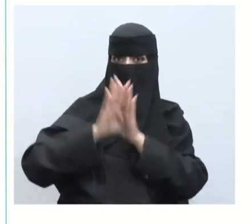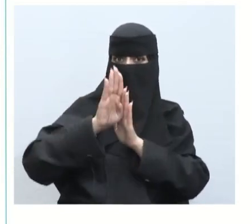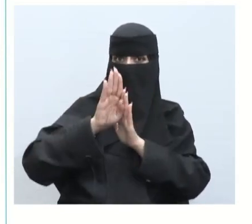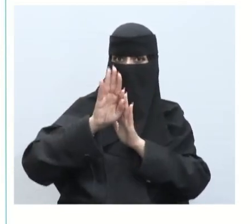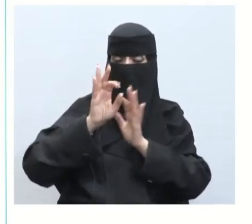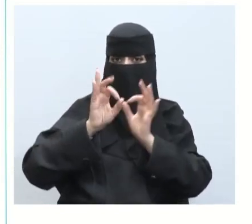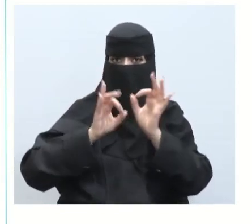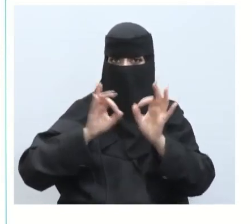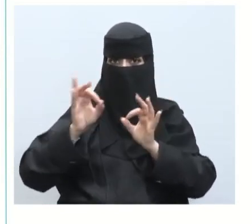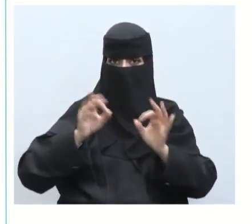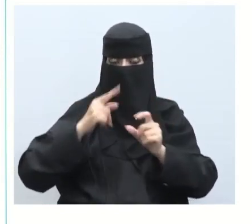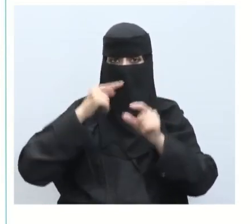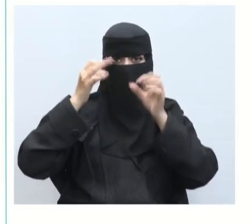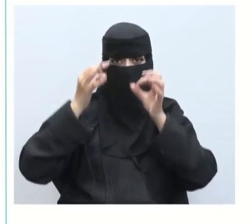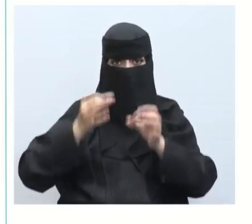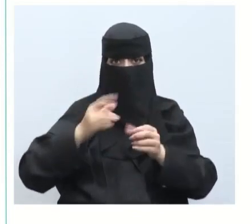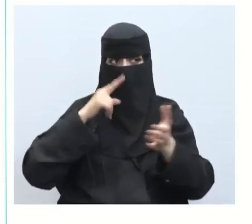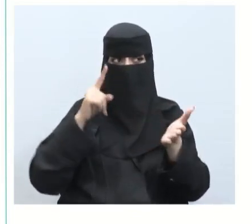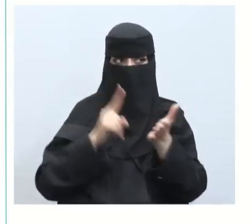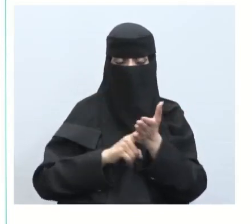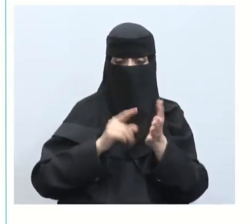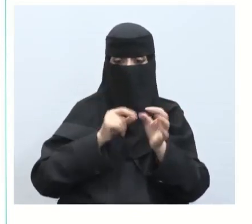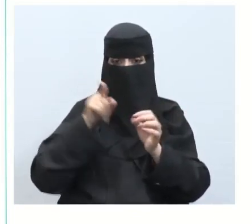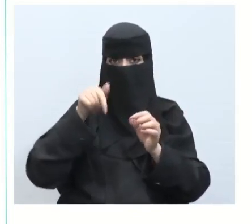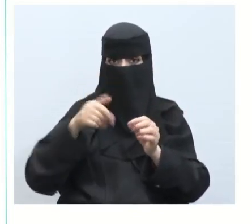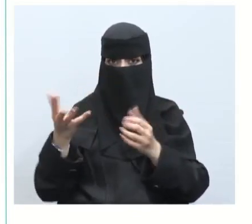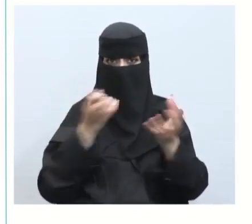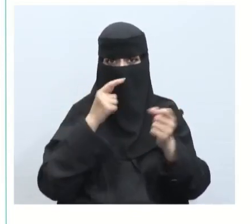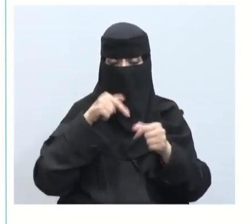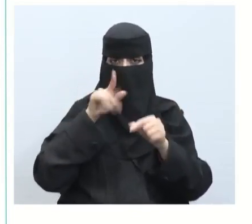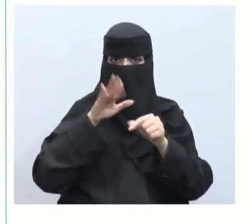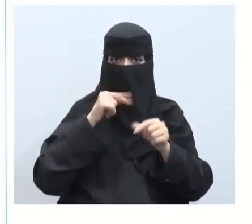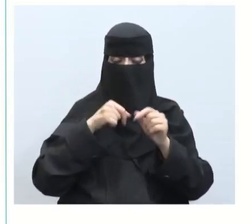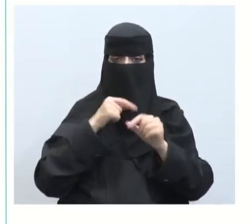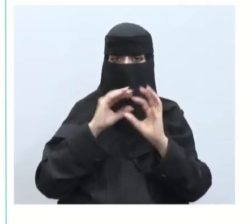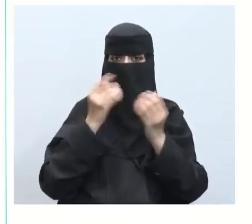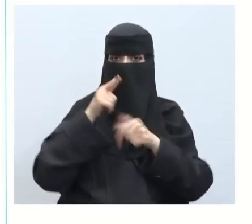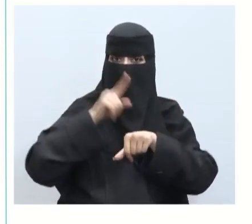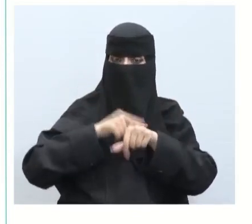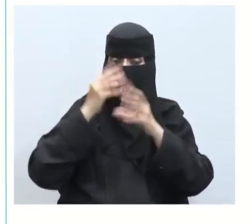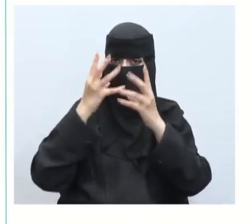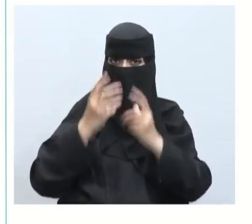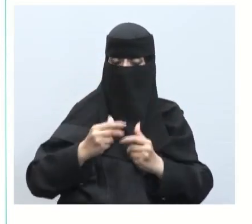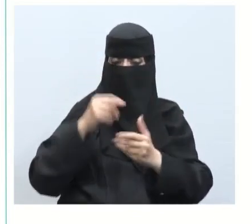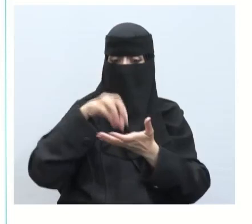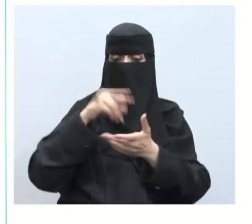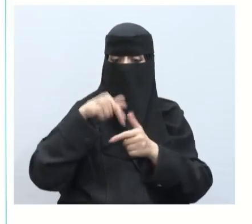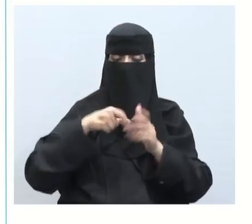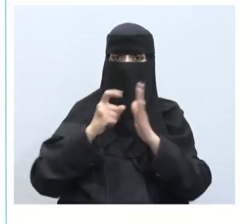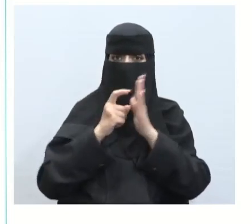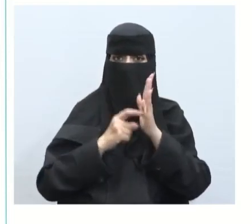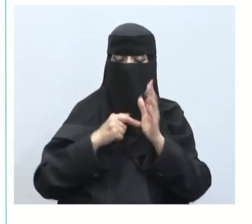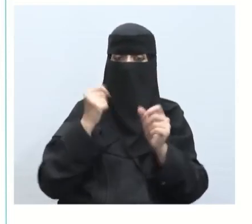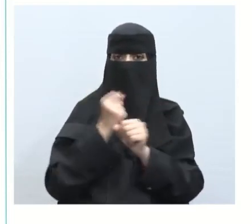الخطط يتاكد من ان هذه الموارد المتاحه للموظفين في الوقت والمكان المناسب ينظم